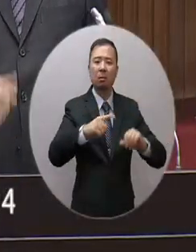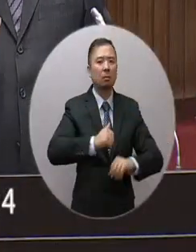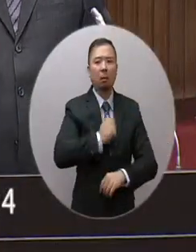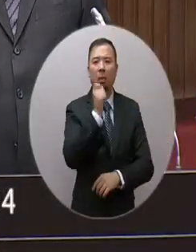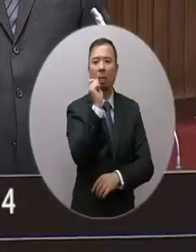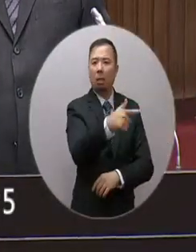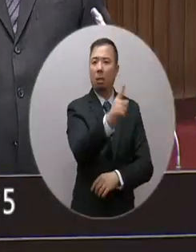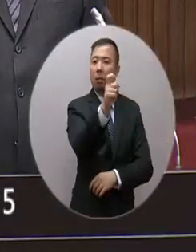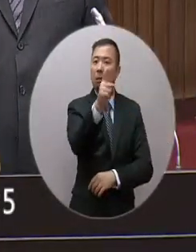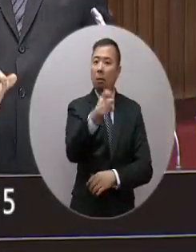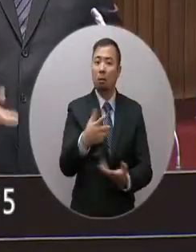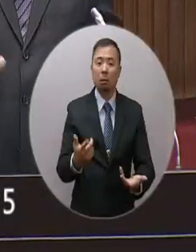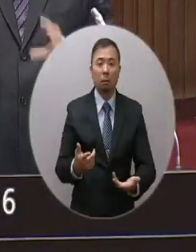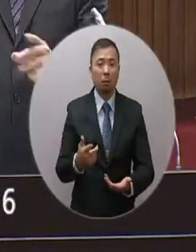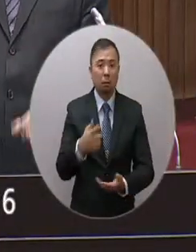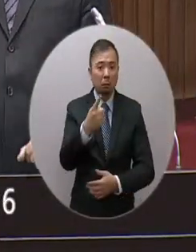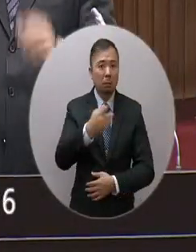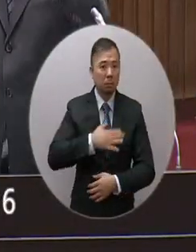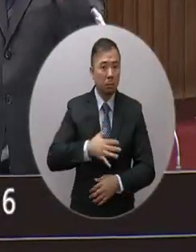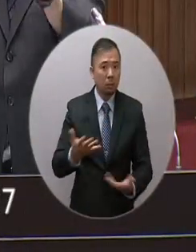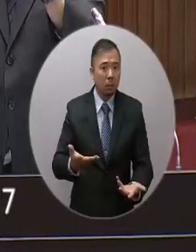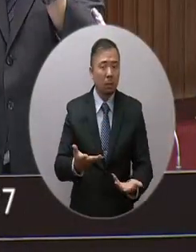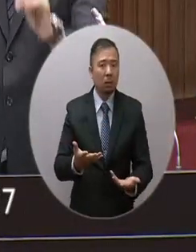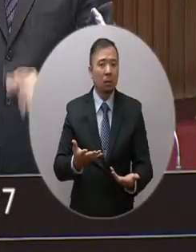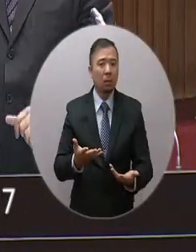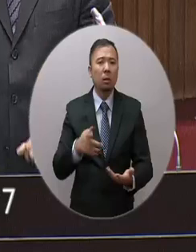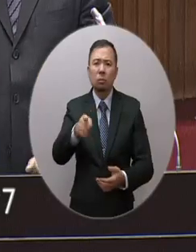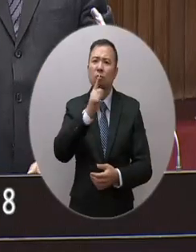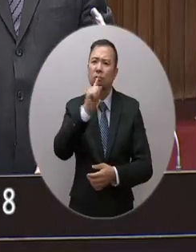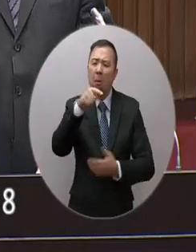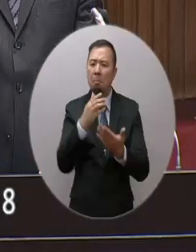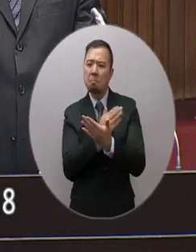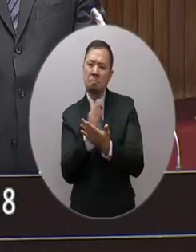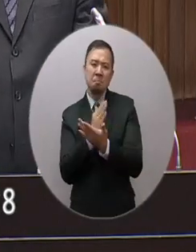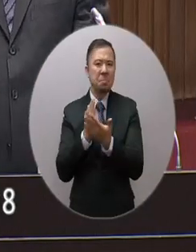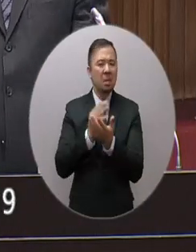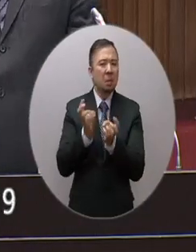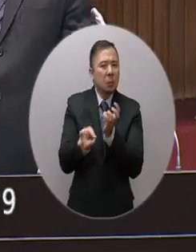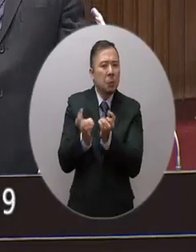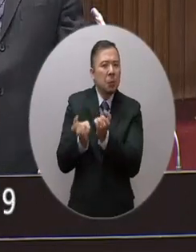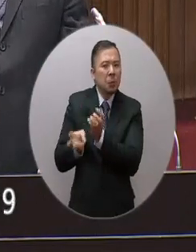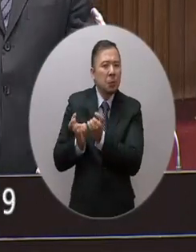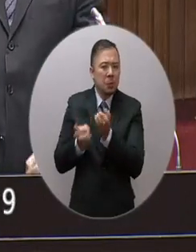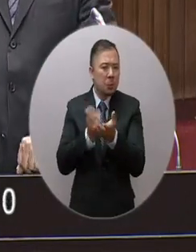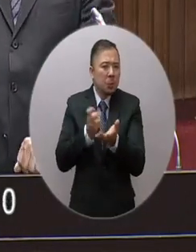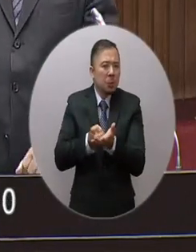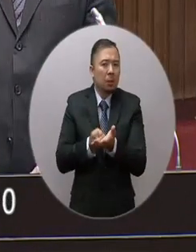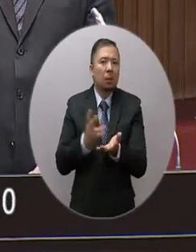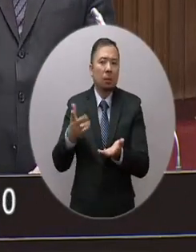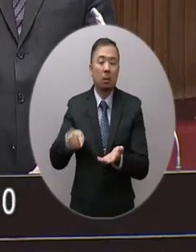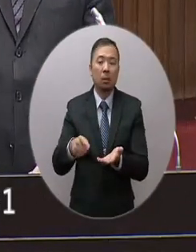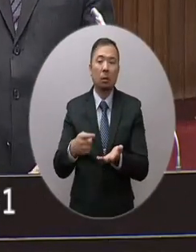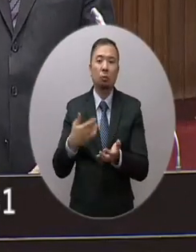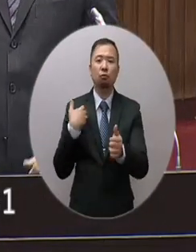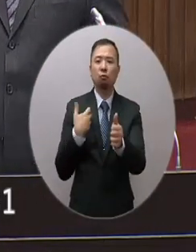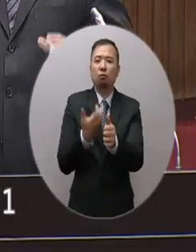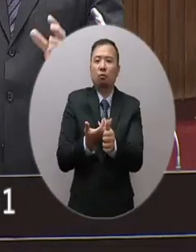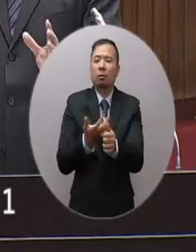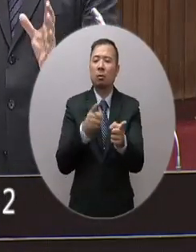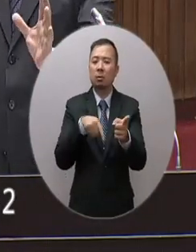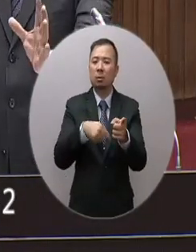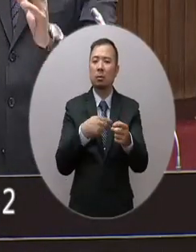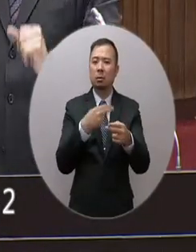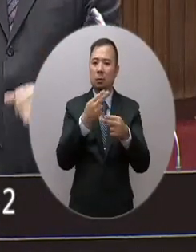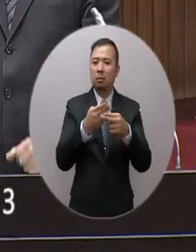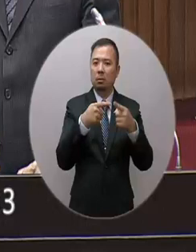你有了解无？所以有足侪问题，审慎评估当然很重要，授信很重要。你院长，你刚才讲到重点，因